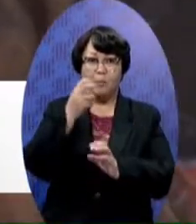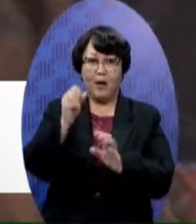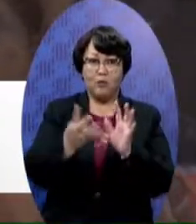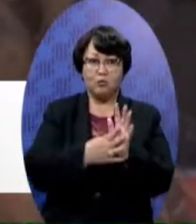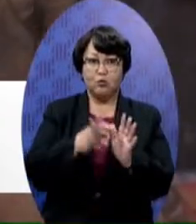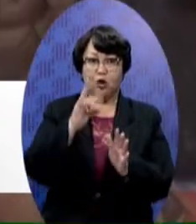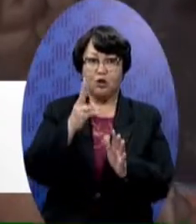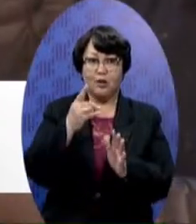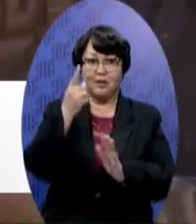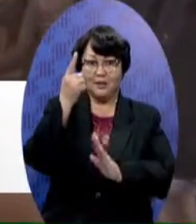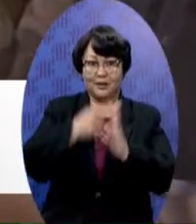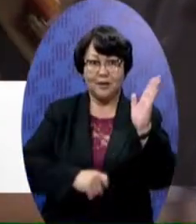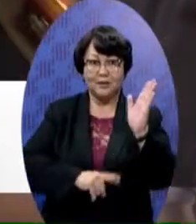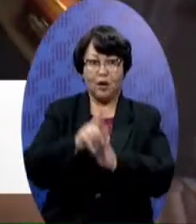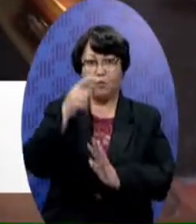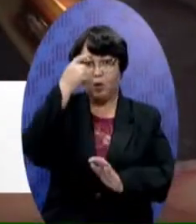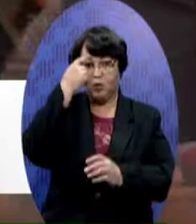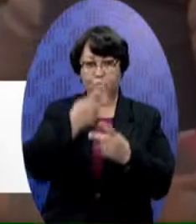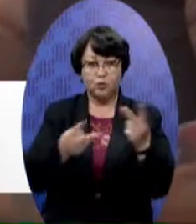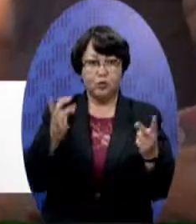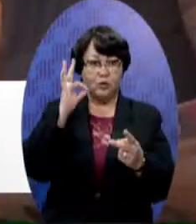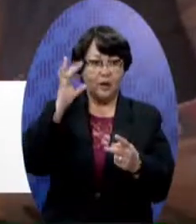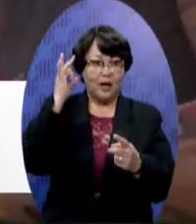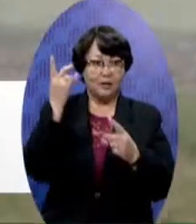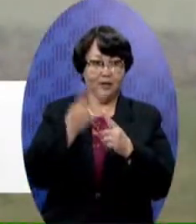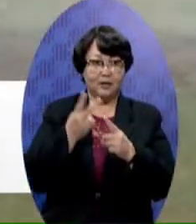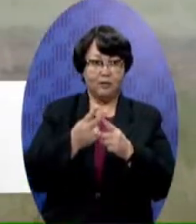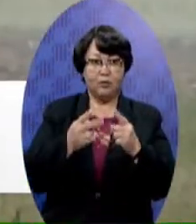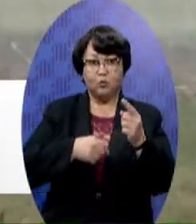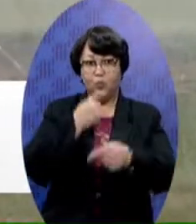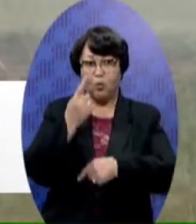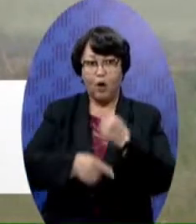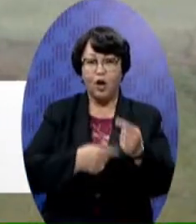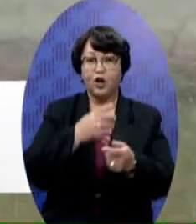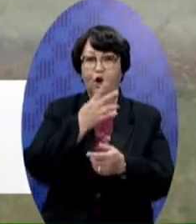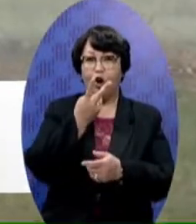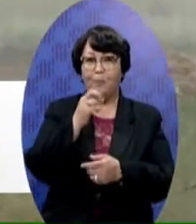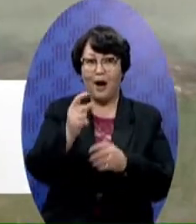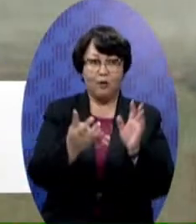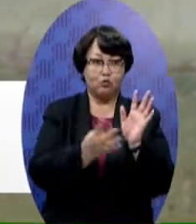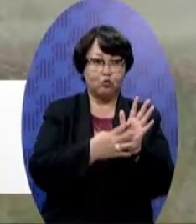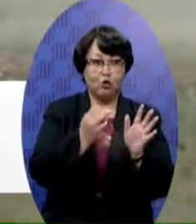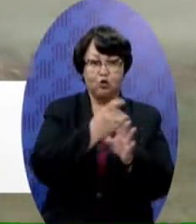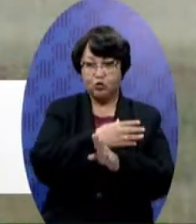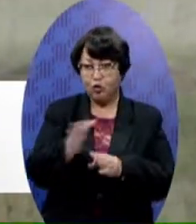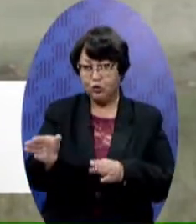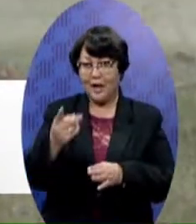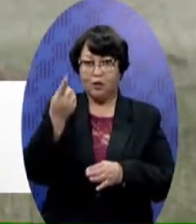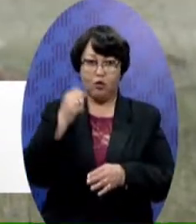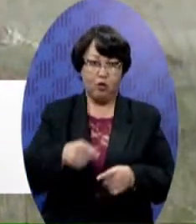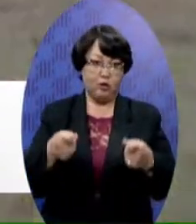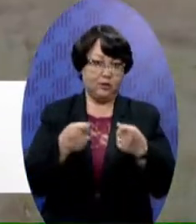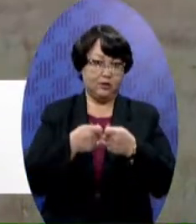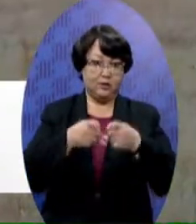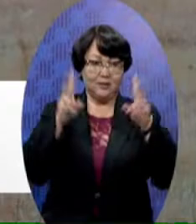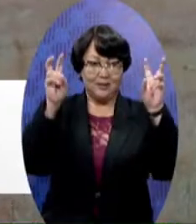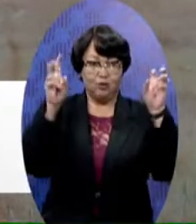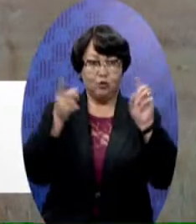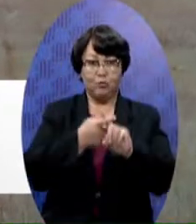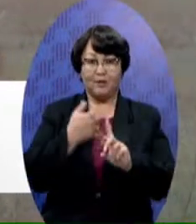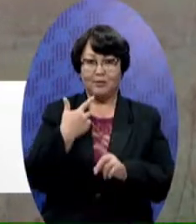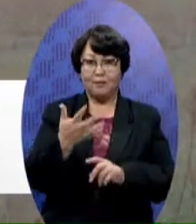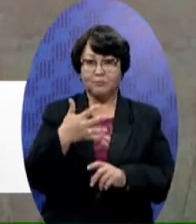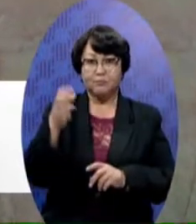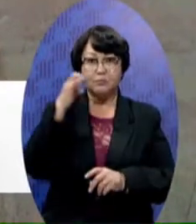1-р сараас хэрэгжсэн. Монголын үндэсний олон нийтийн радио телевизийн тухайд он гарснаас хойш Халх голын сэдвтэй холбоотой 55 нэрийн контент